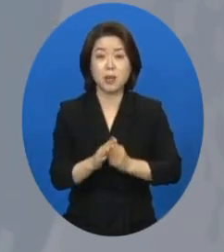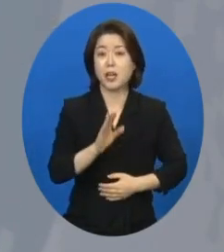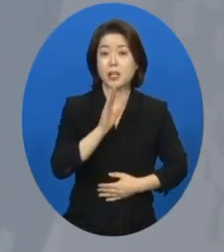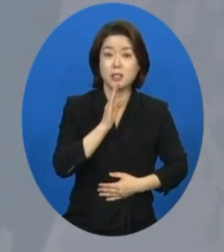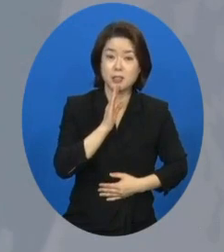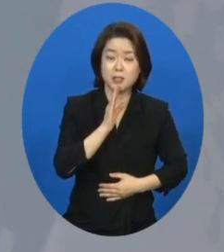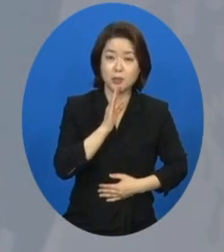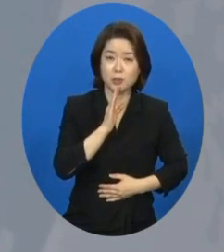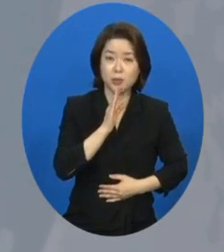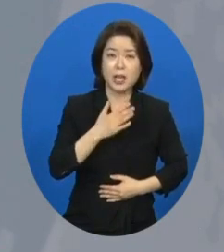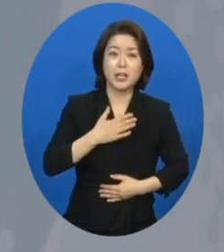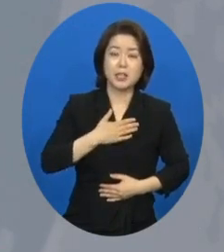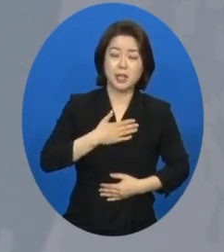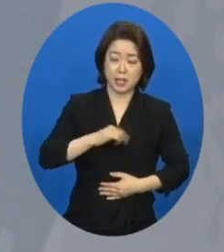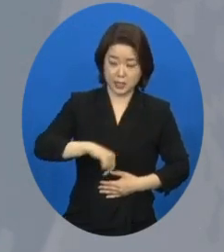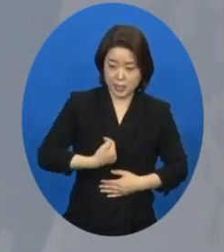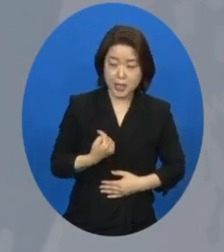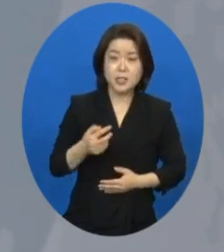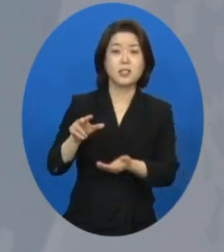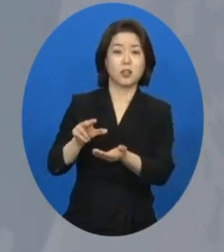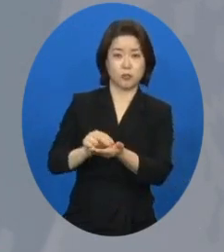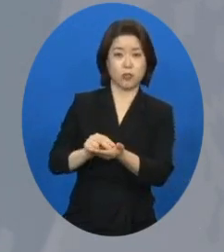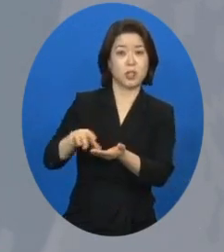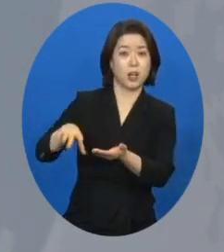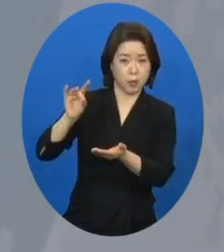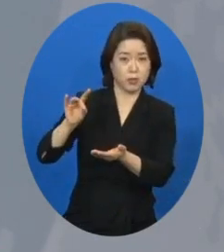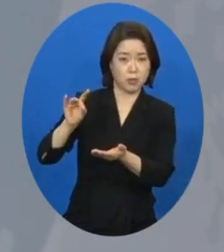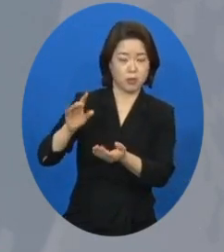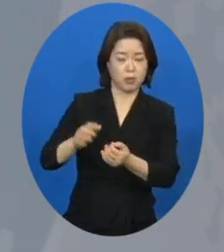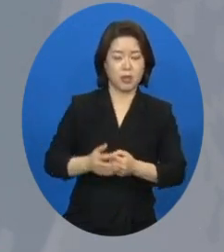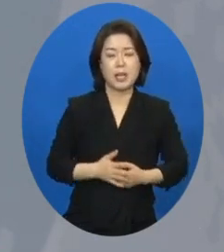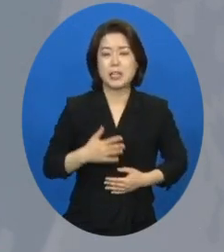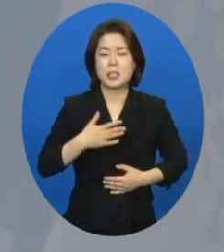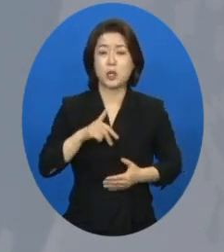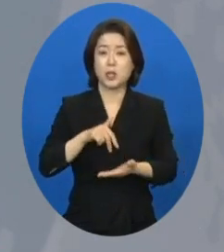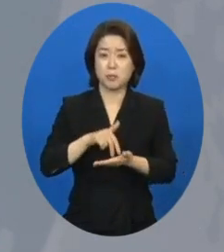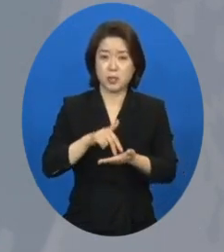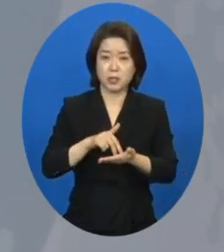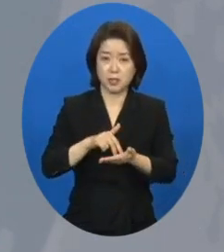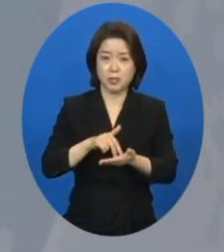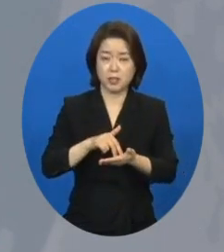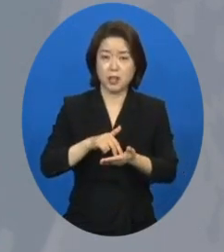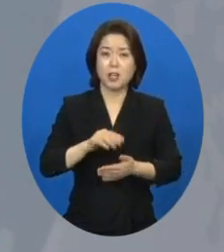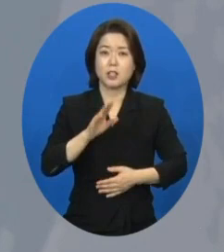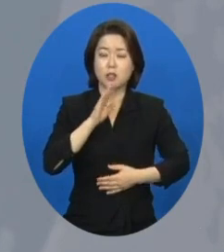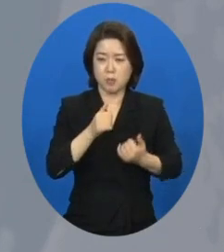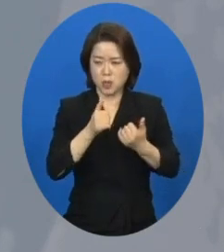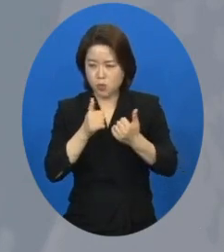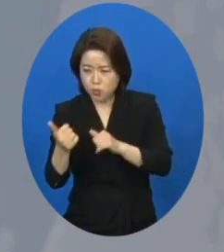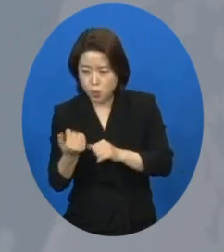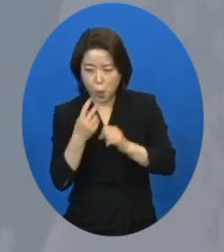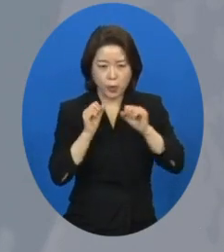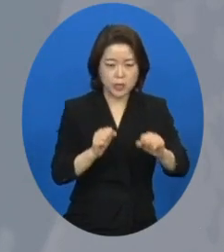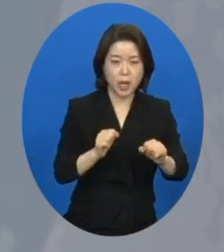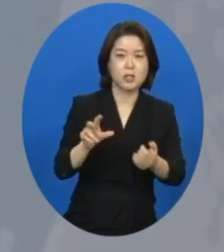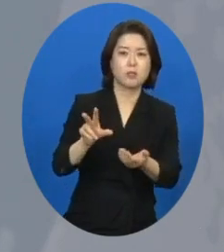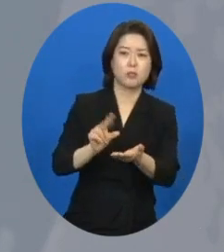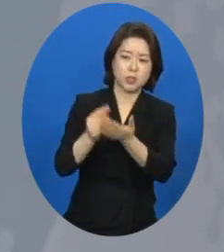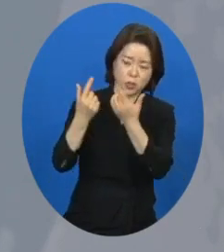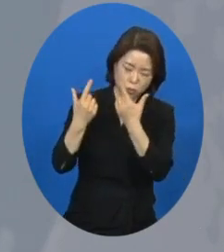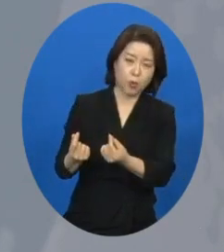실제로는 저 자신의 문제였고 이건 저에게 있어서는 정말 죽고 사느냐 하는 문제와 또